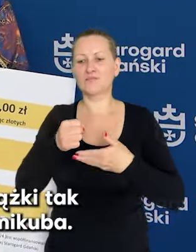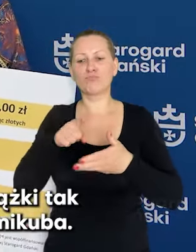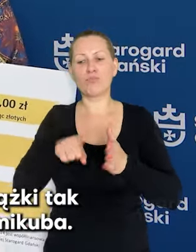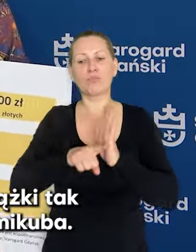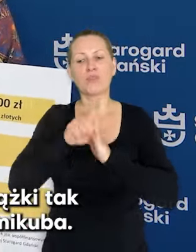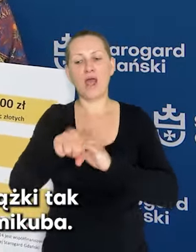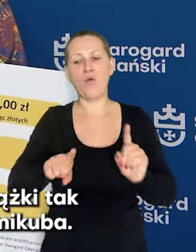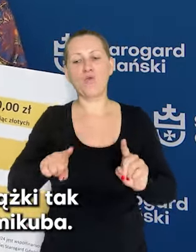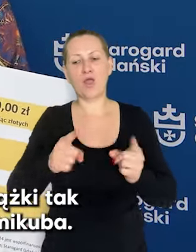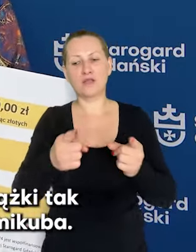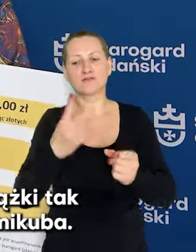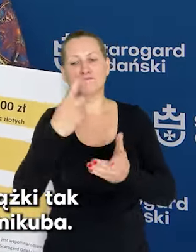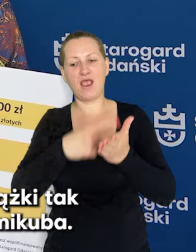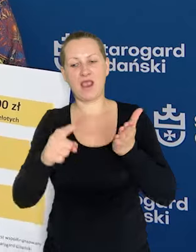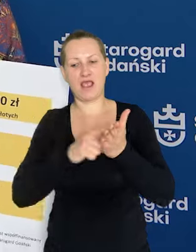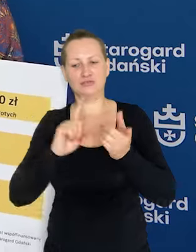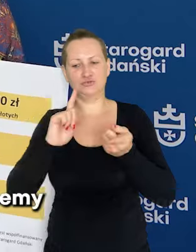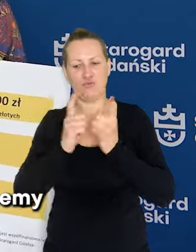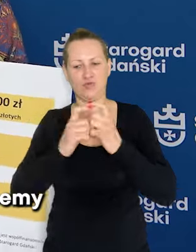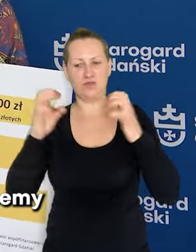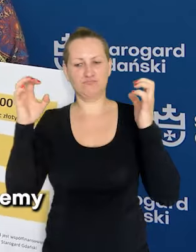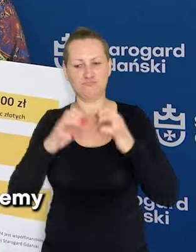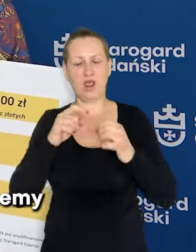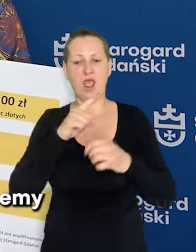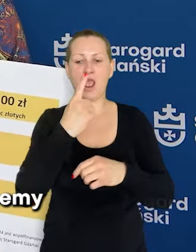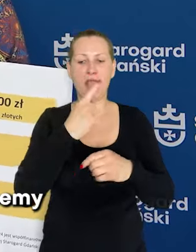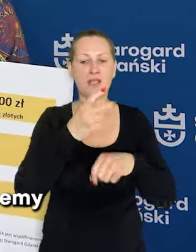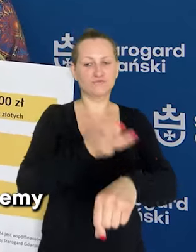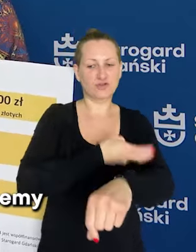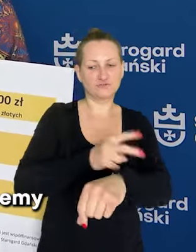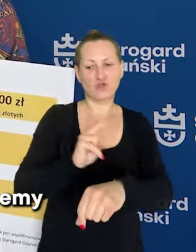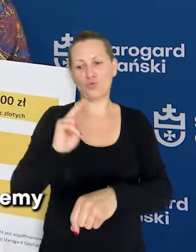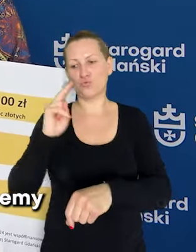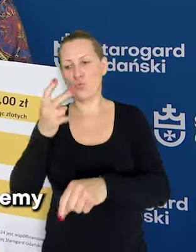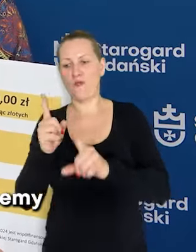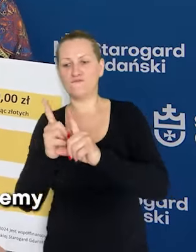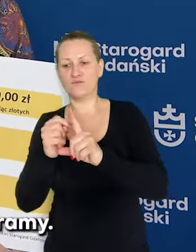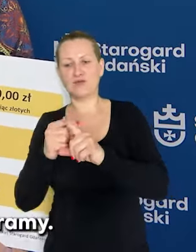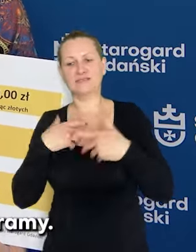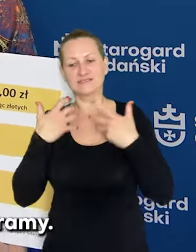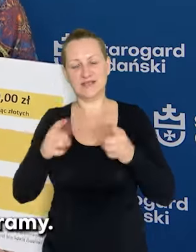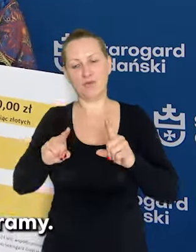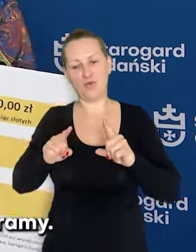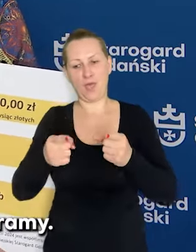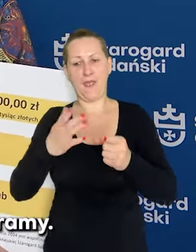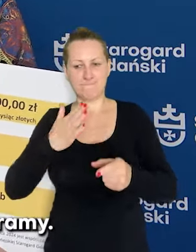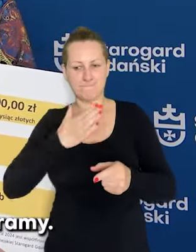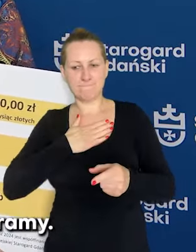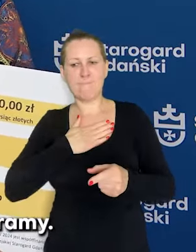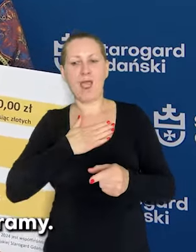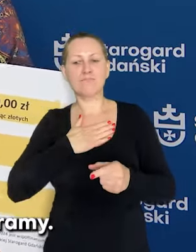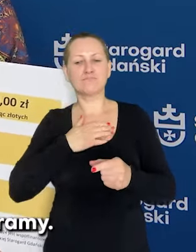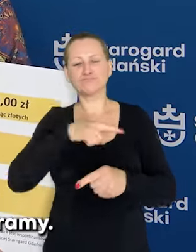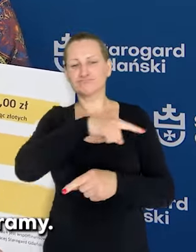na organizację 2 turniejów Rumi Kuba. Jeden w czerwcu, drugi chcemy w październiku zorganizować. Mamy fanów Rumi Kuba